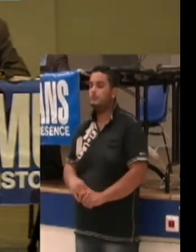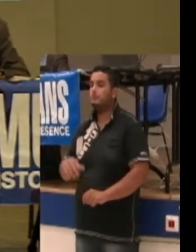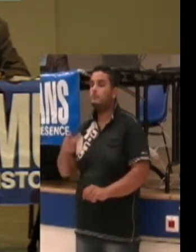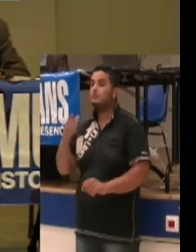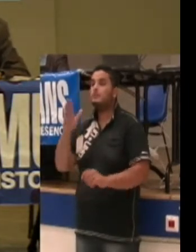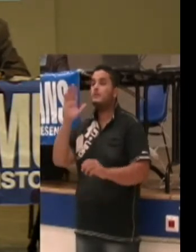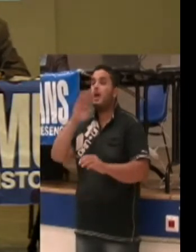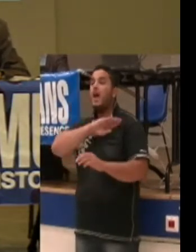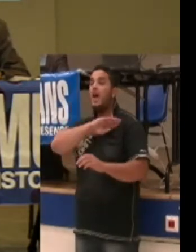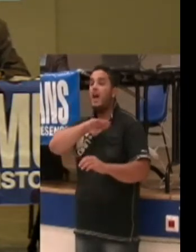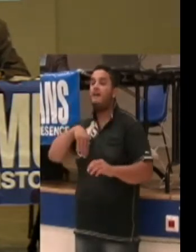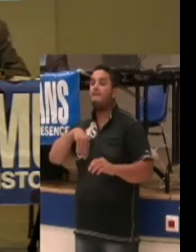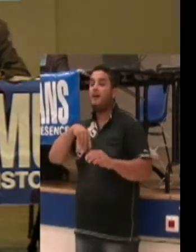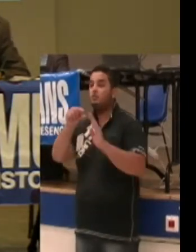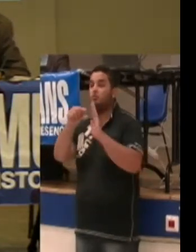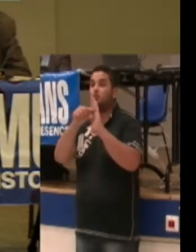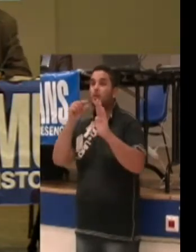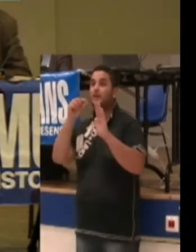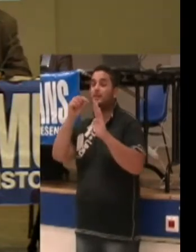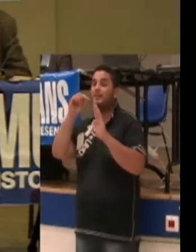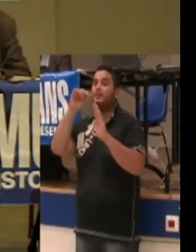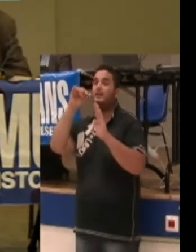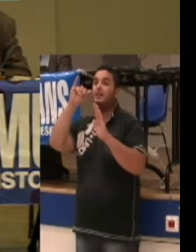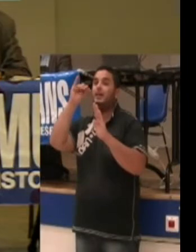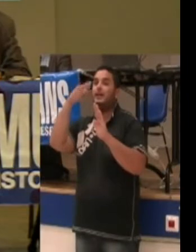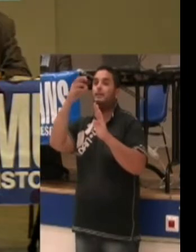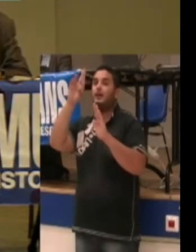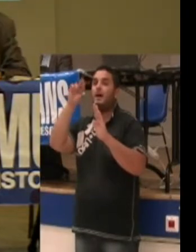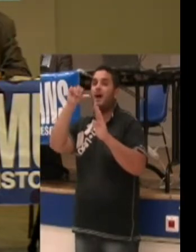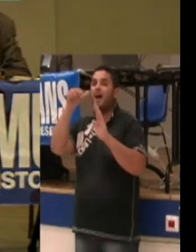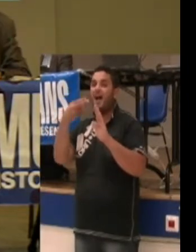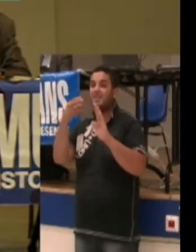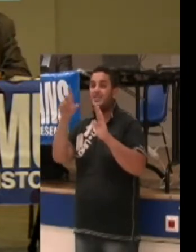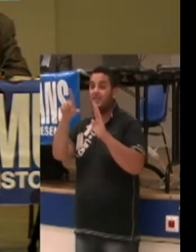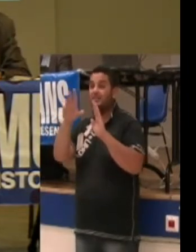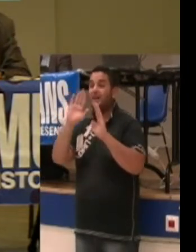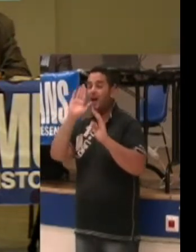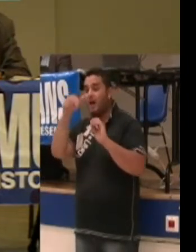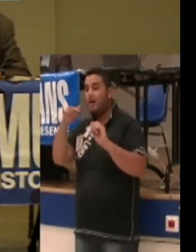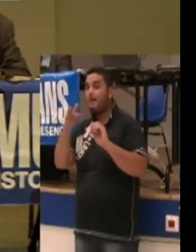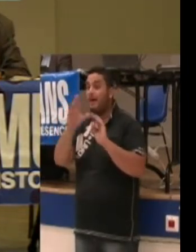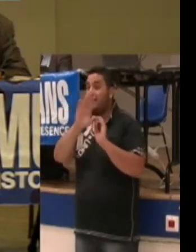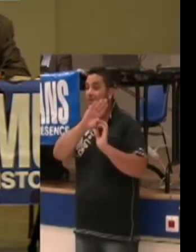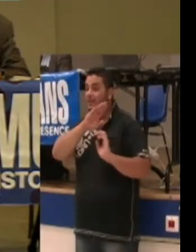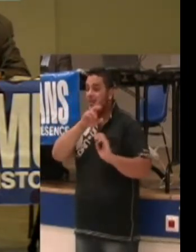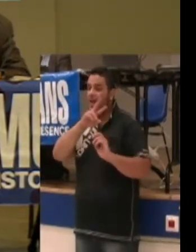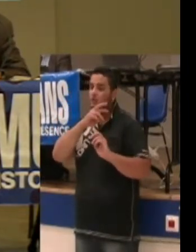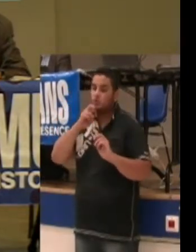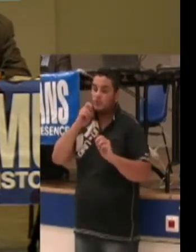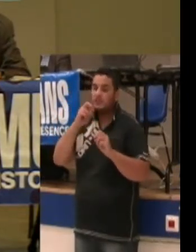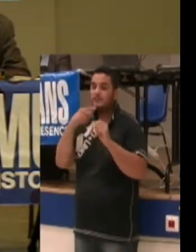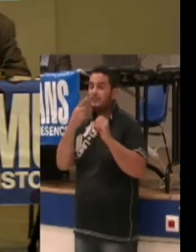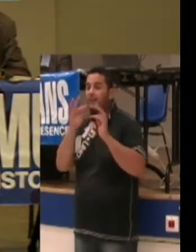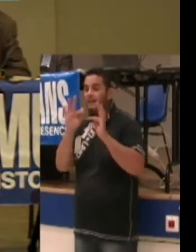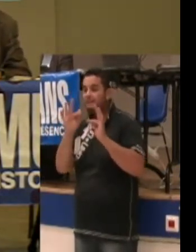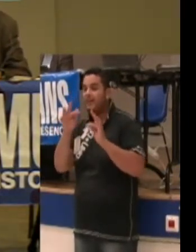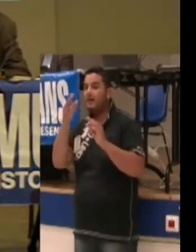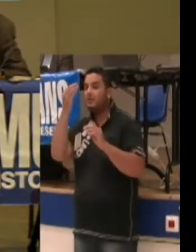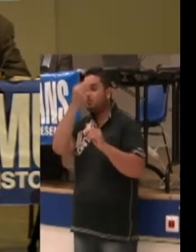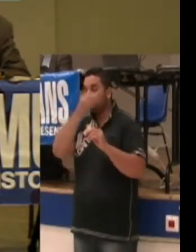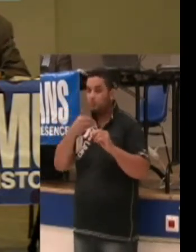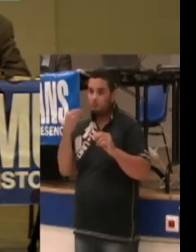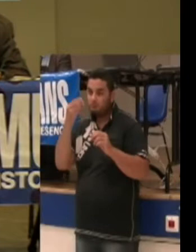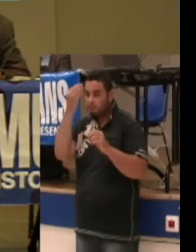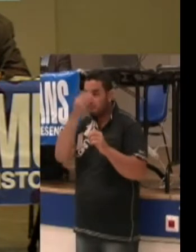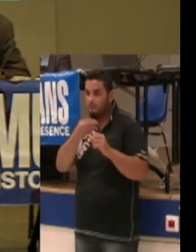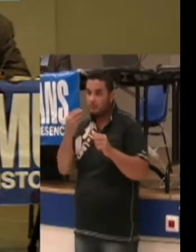العمران, à la fin de سورة العمران, après nous avoir décrit les chrétiens, les juifs, comment tu dois être, Allah subhanahu wa ta'ala nous donne takalif في سورة